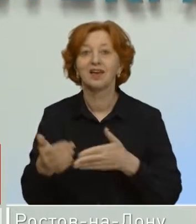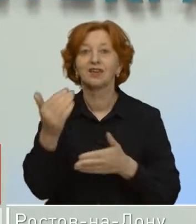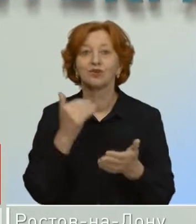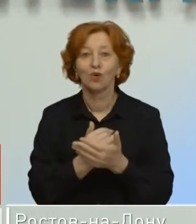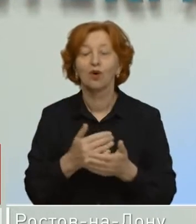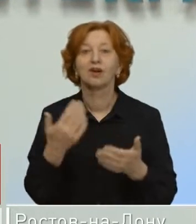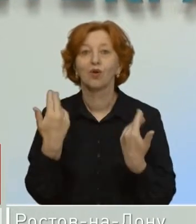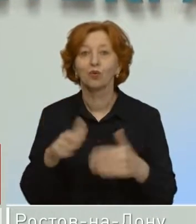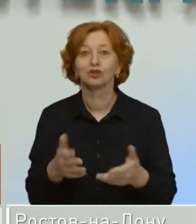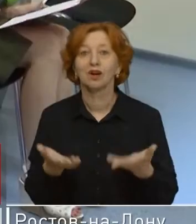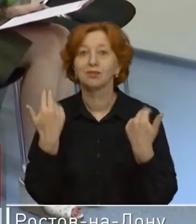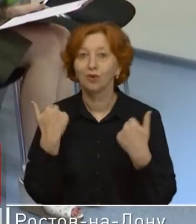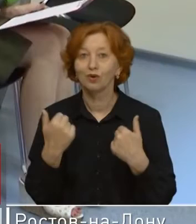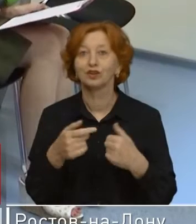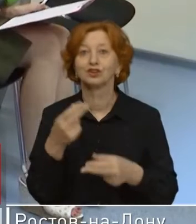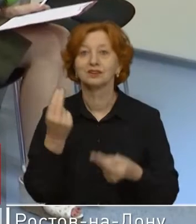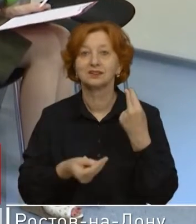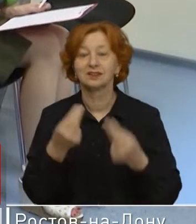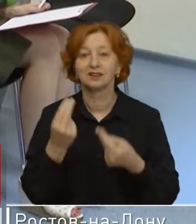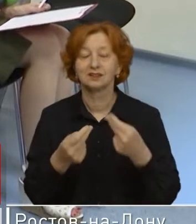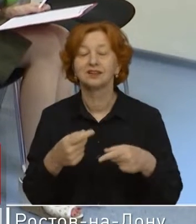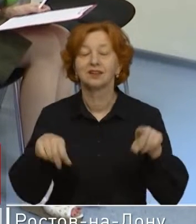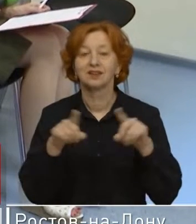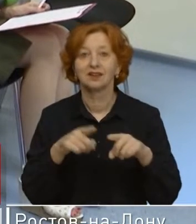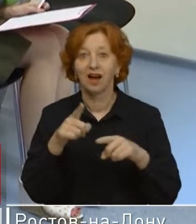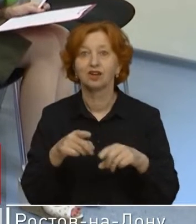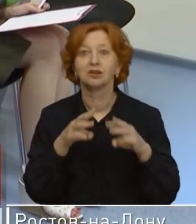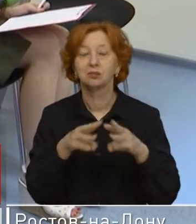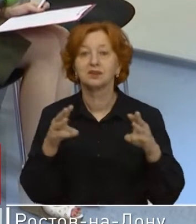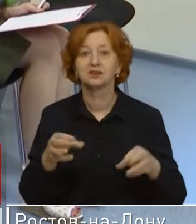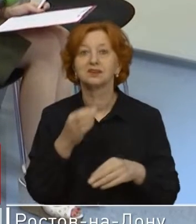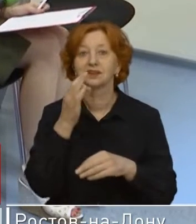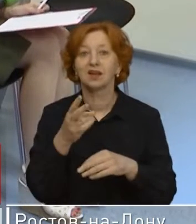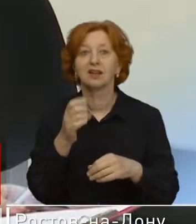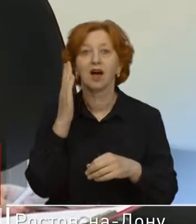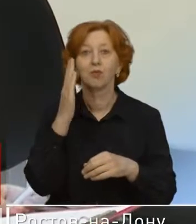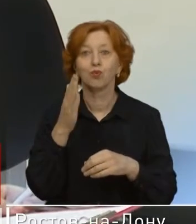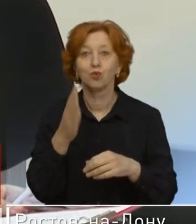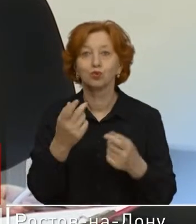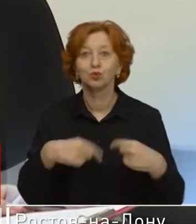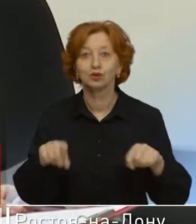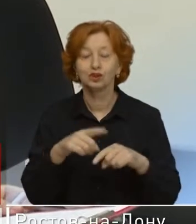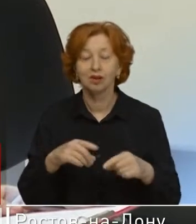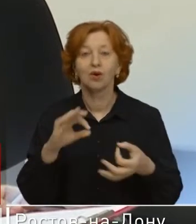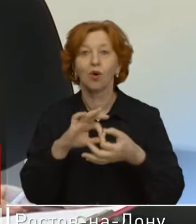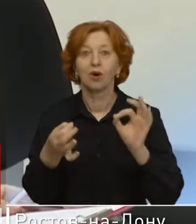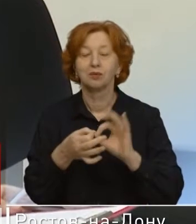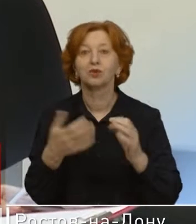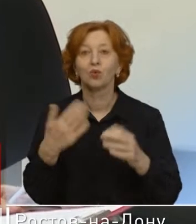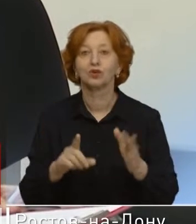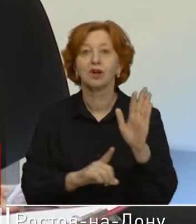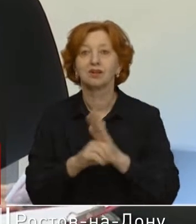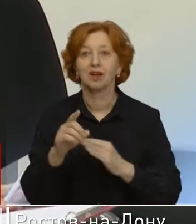уже прошедших игр. Также министр сказал, что на будущее 1-2 олимпийских цикла уже